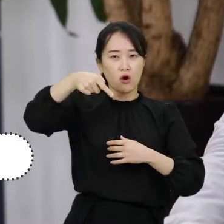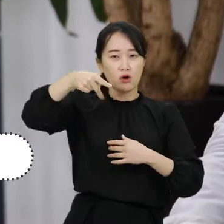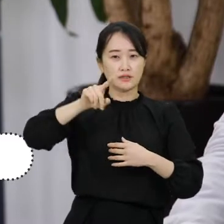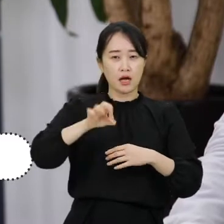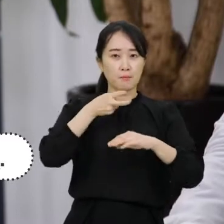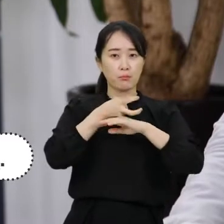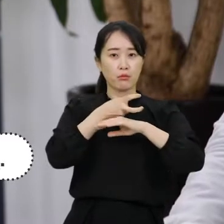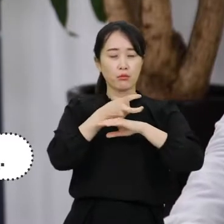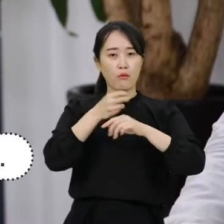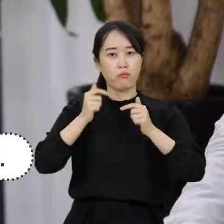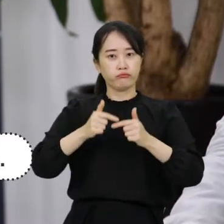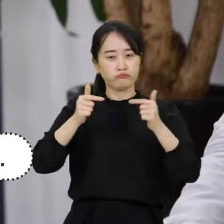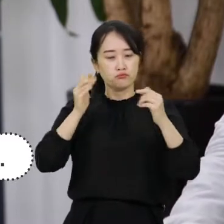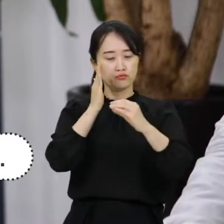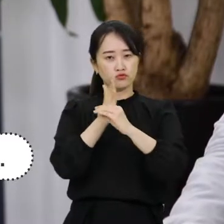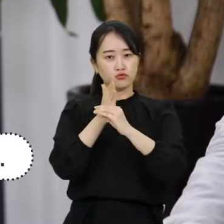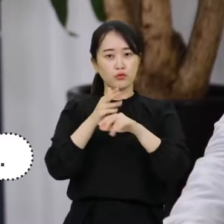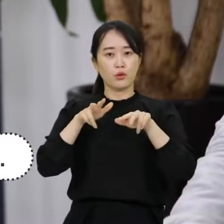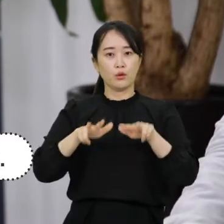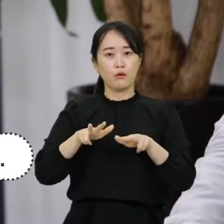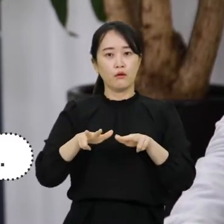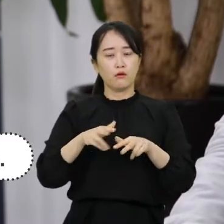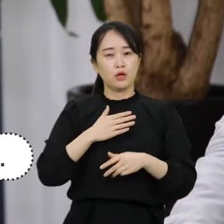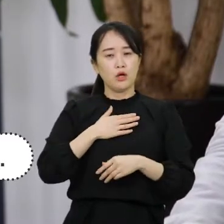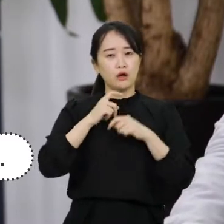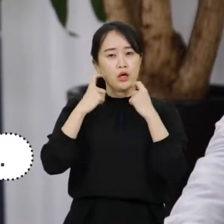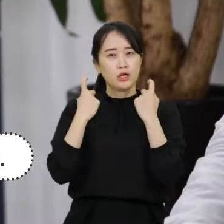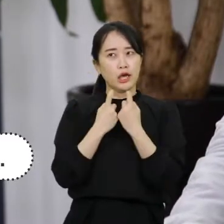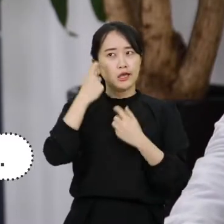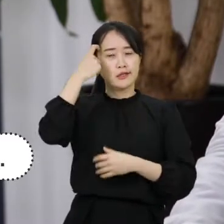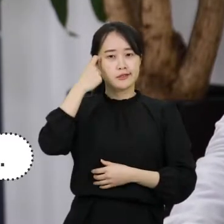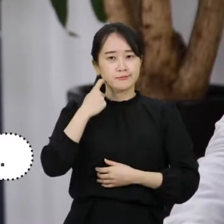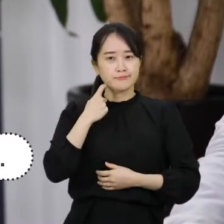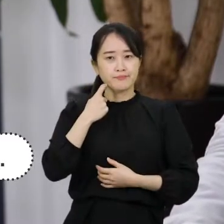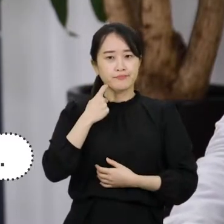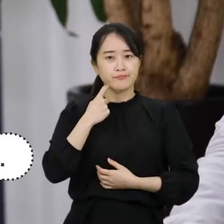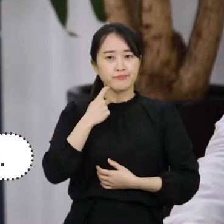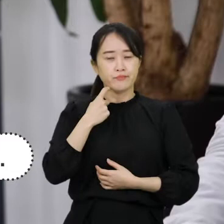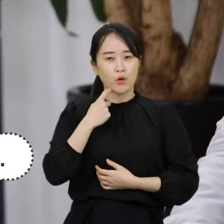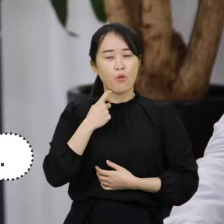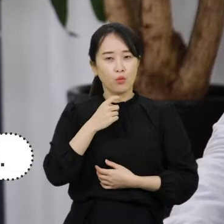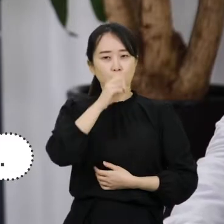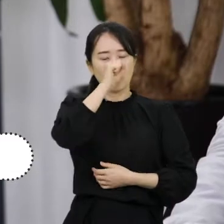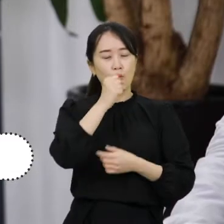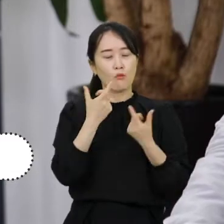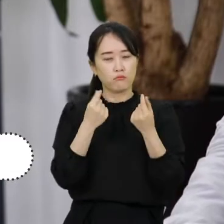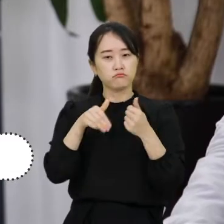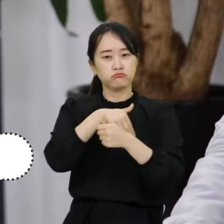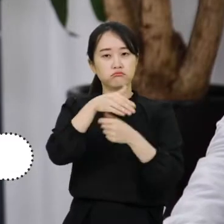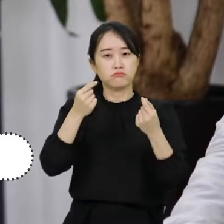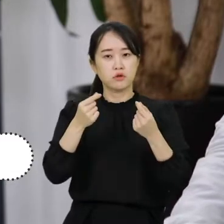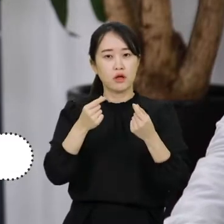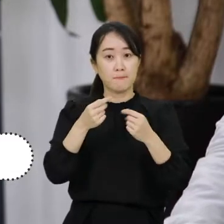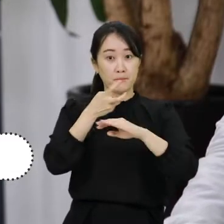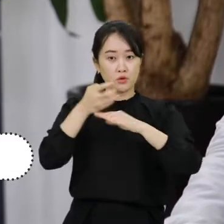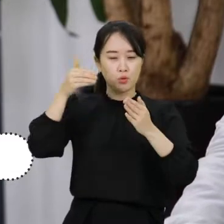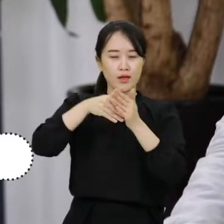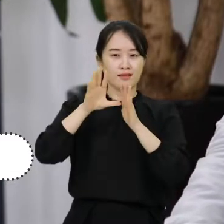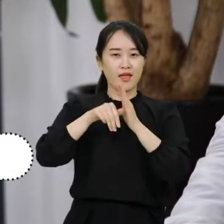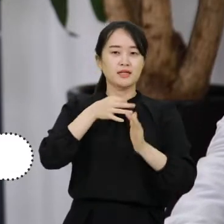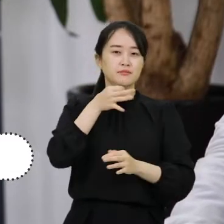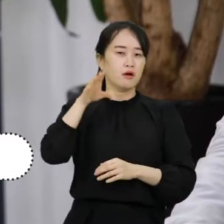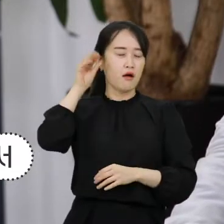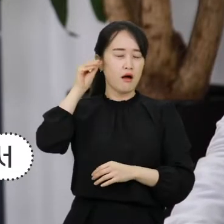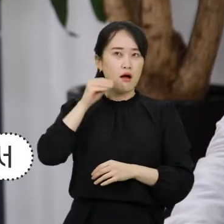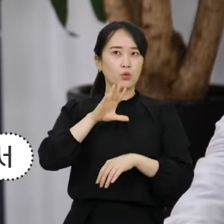점점 높아지고 있고 지금 현재도 제가 개인적으로 느끼기에는 그래도 높은 편인 것 같고, 버스 도착할 때 음성